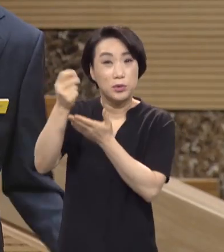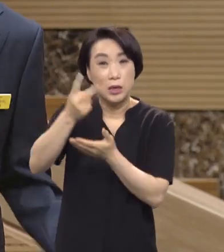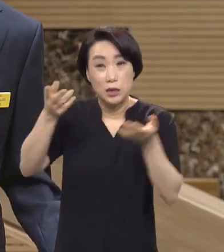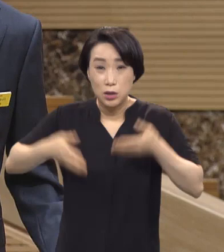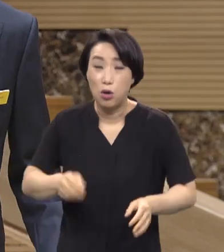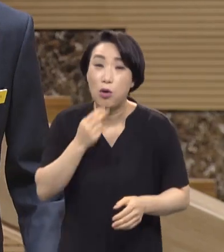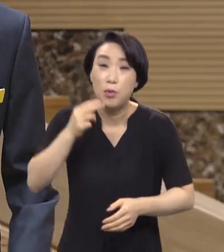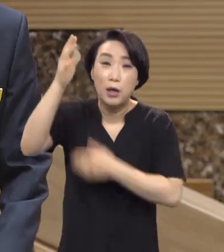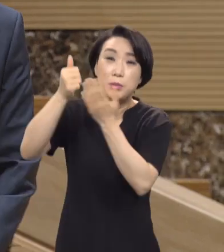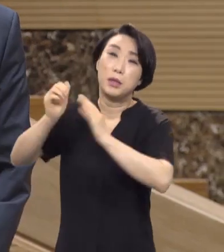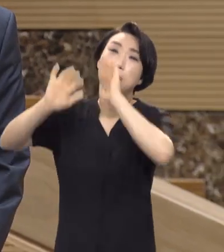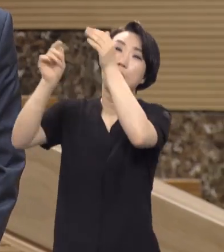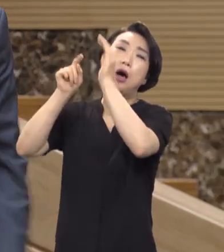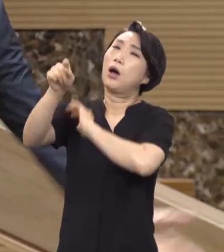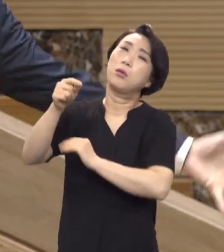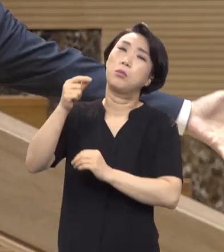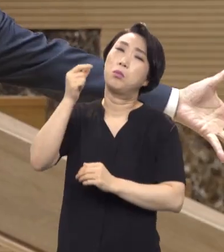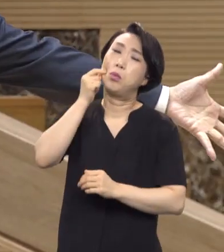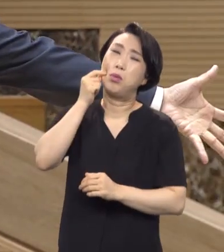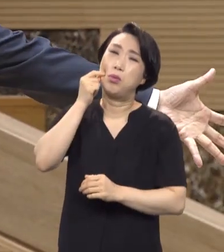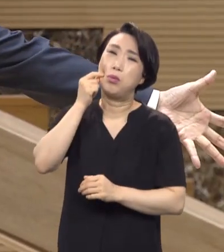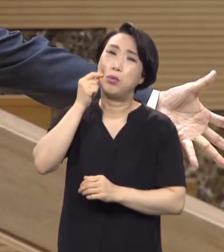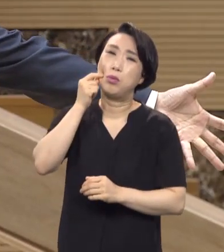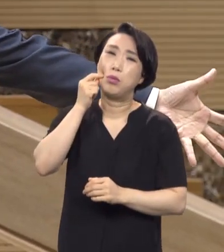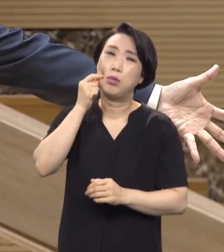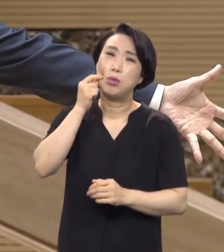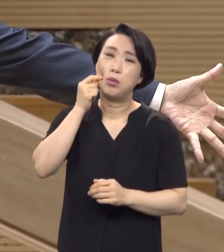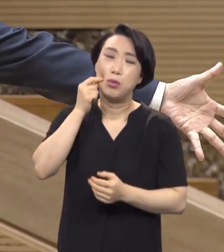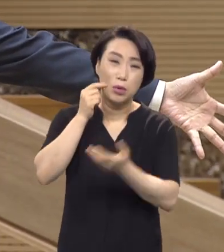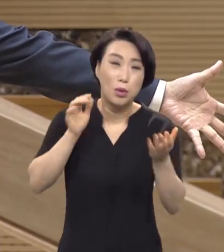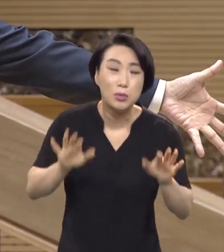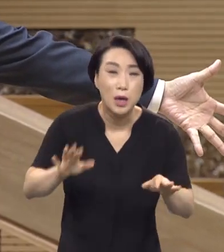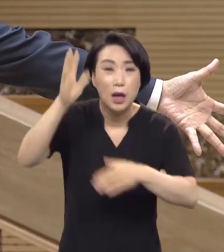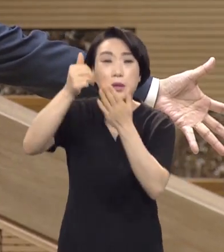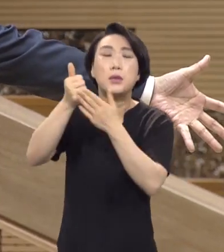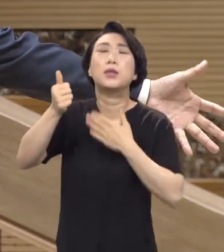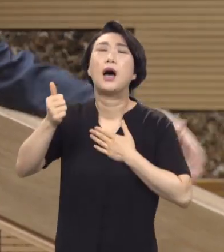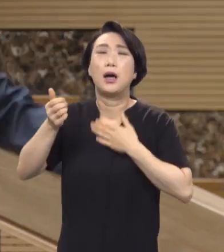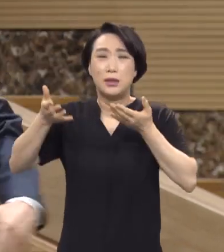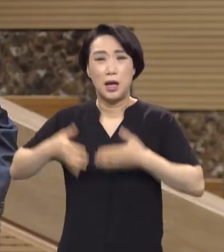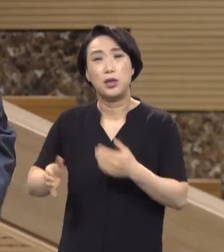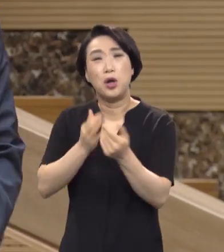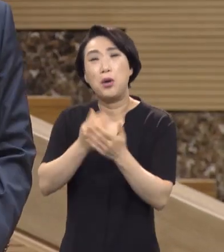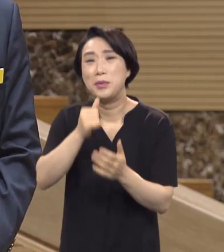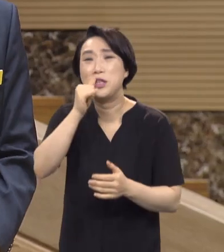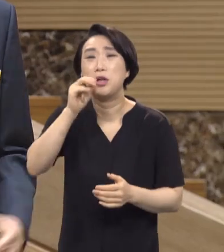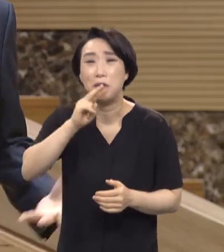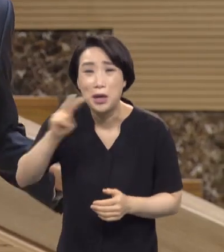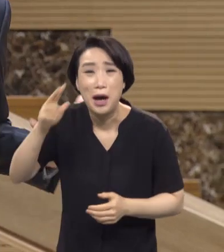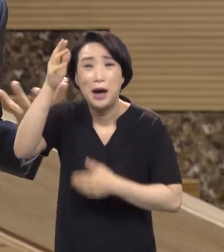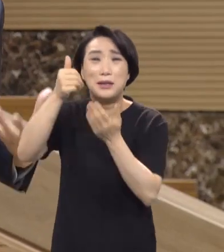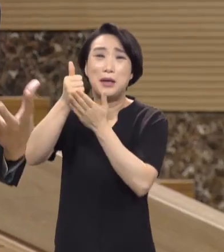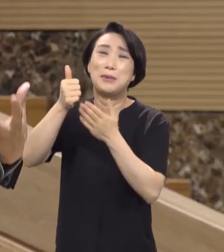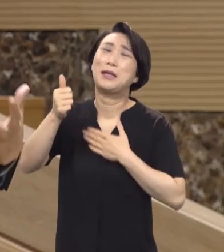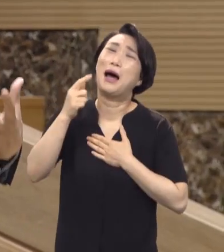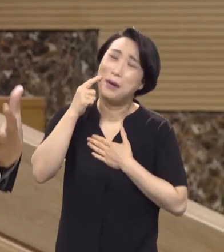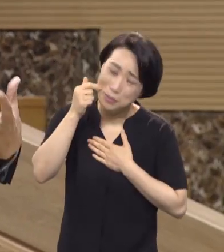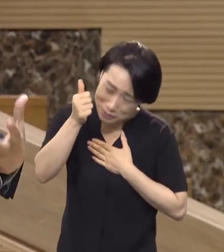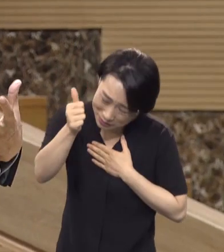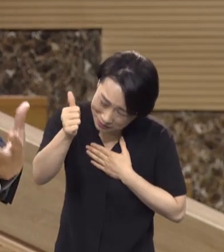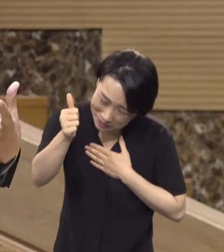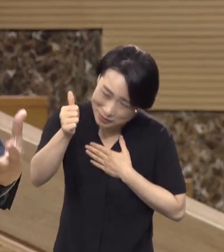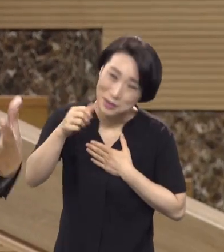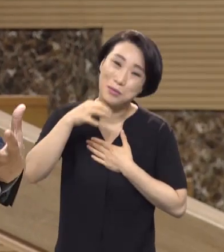간다. 우리가 그런 그가 나를 낳은 경험이 있어야 하나님이 우리 아버지가